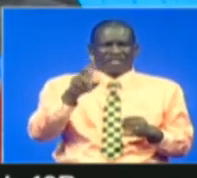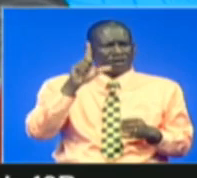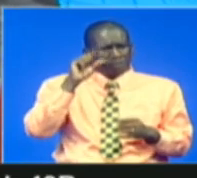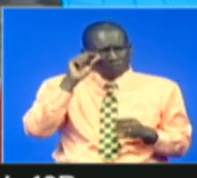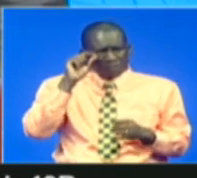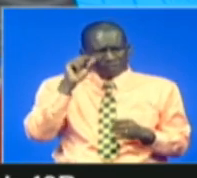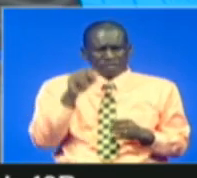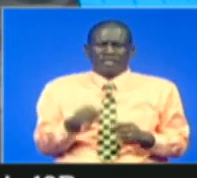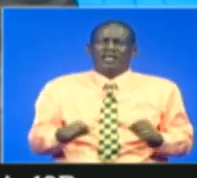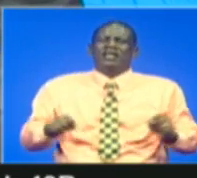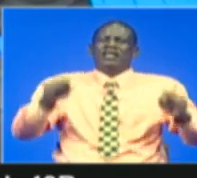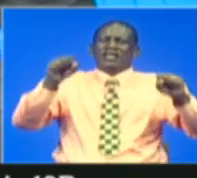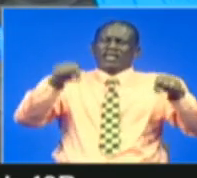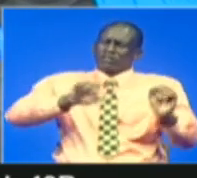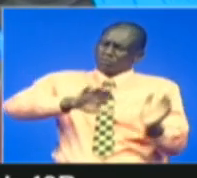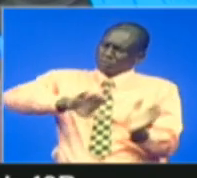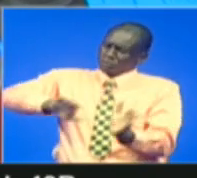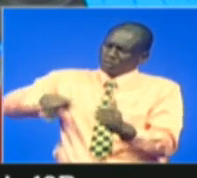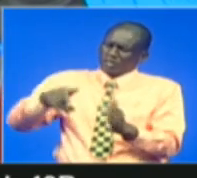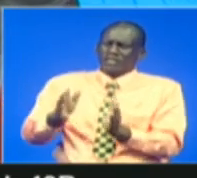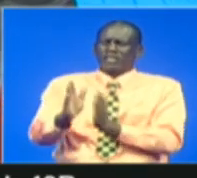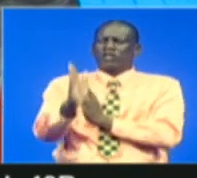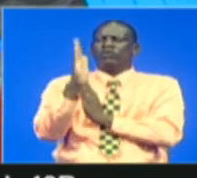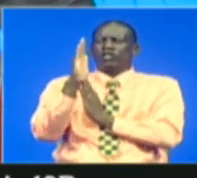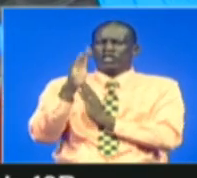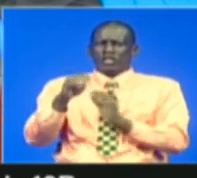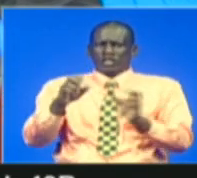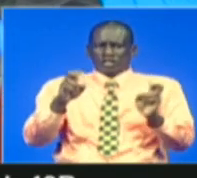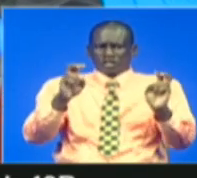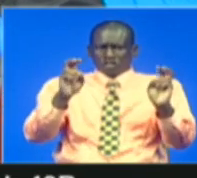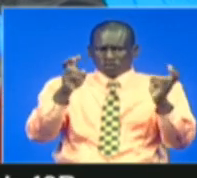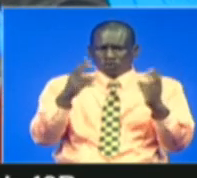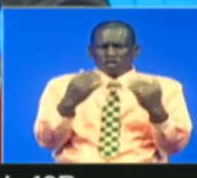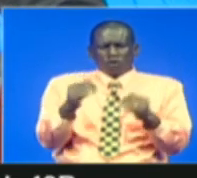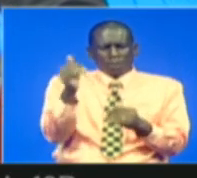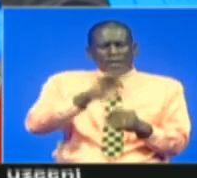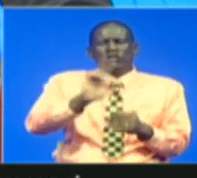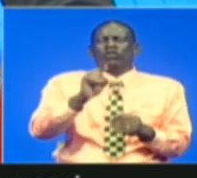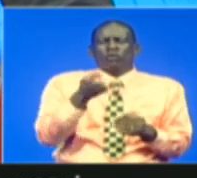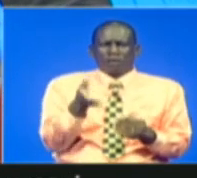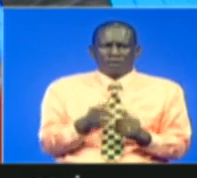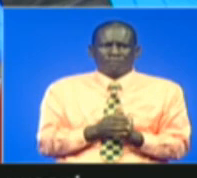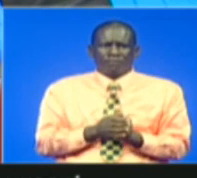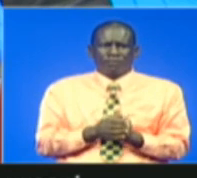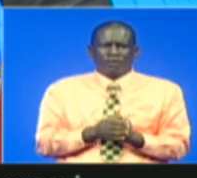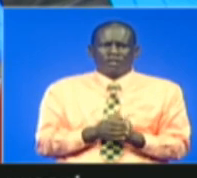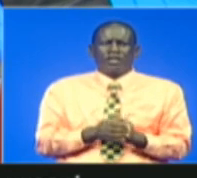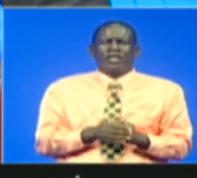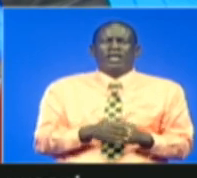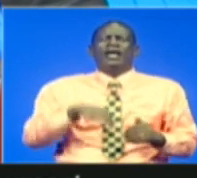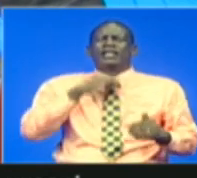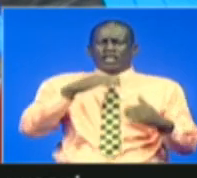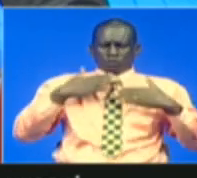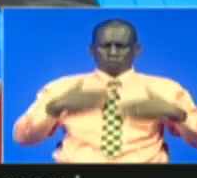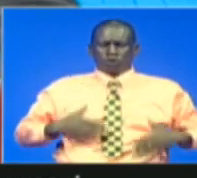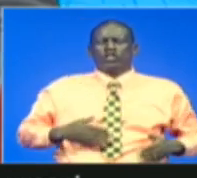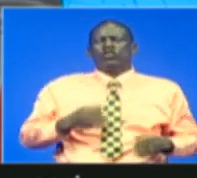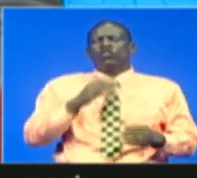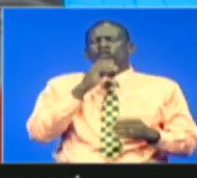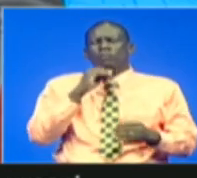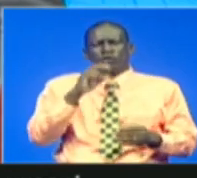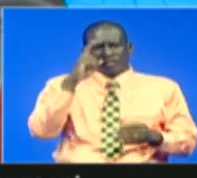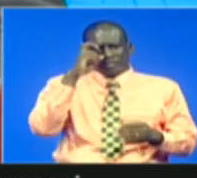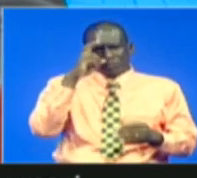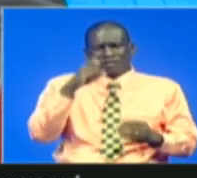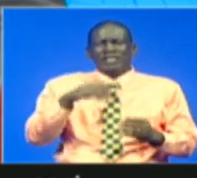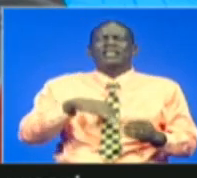Naam, tuyaache hayo ya masuala ya usalama huko pwani. Turudi hapa jijini Nairobi ambapo mwili wa kijana anayedaiwa kufariki baada ya kuzozana